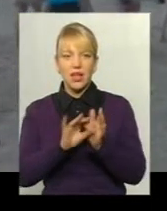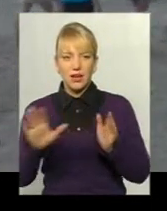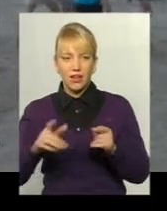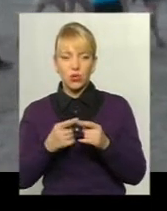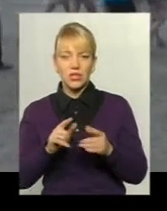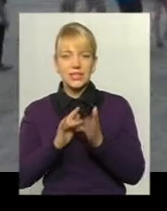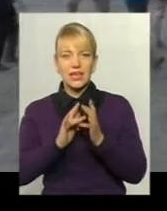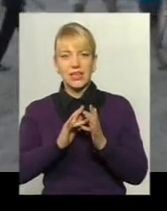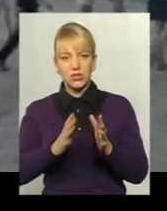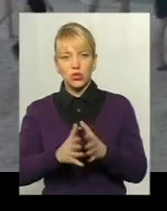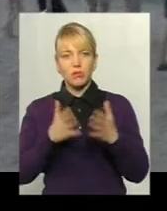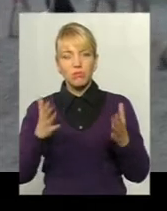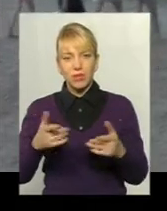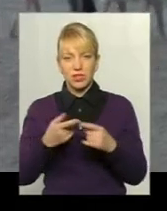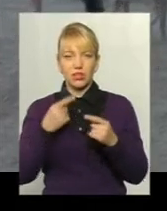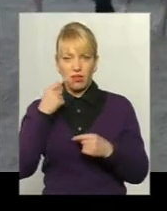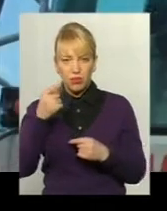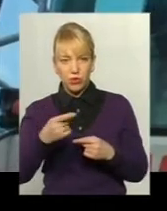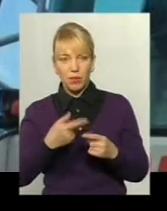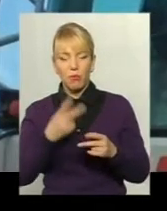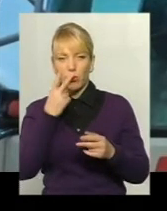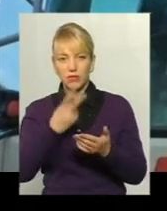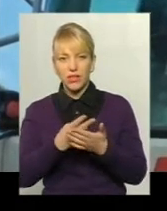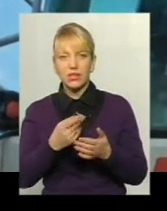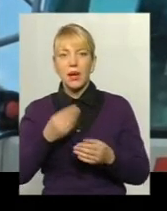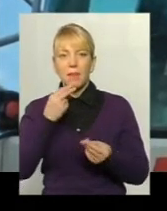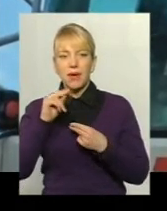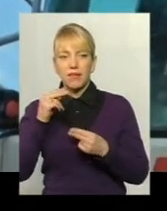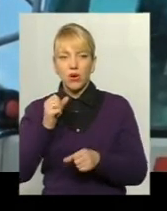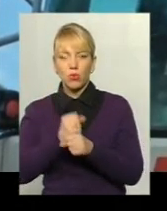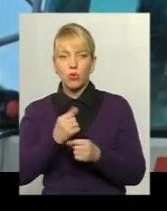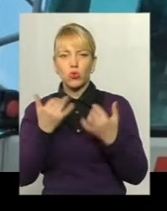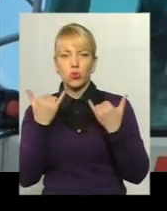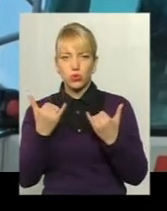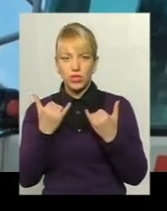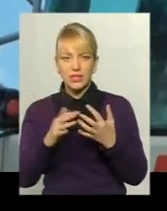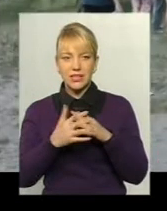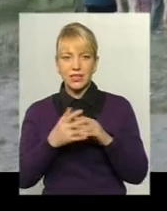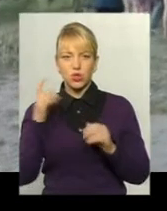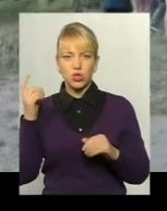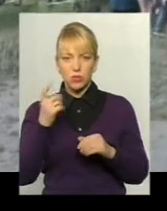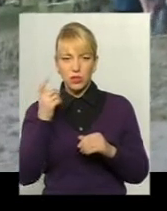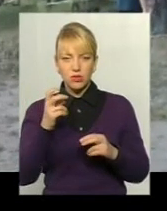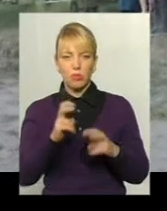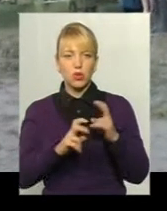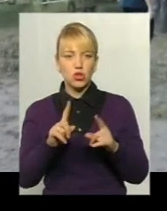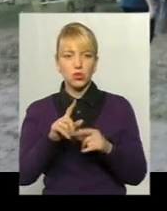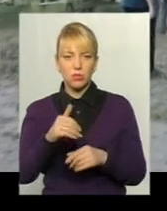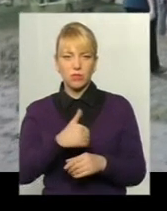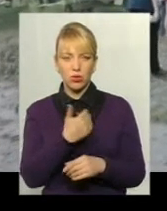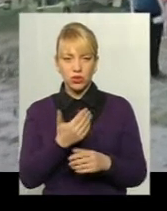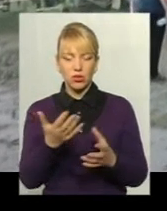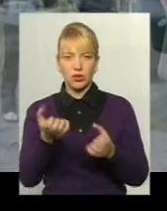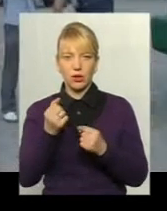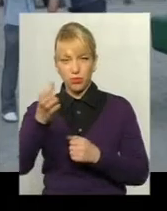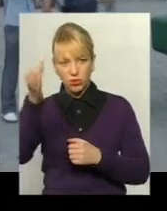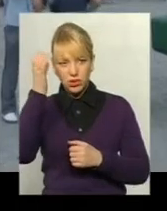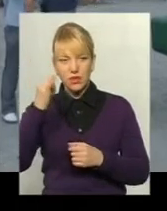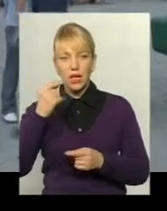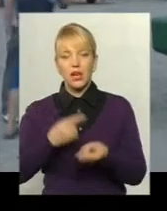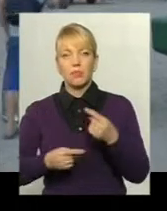більш далекоглядна – продемонструвати дітям переваги роботи у сучасному сільськогосподарському підприємстві, щоб їм закортіло отримати відповідну освіту